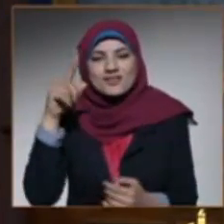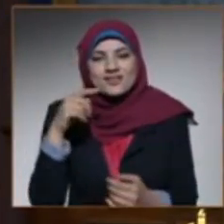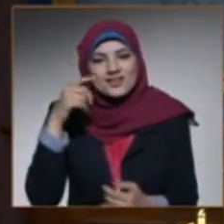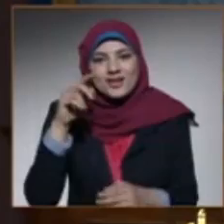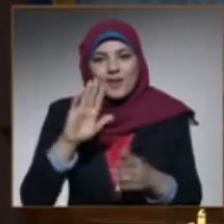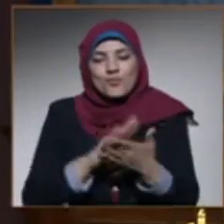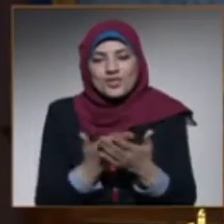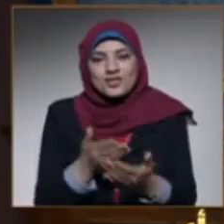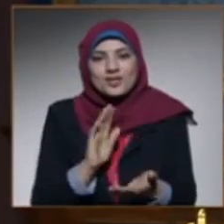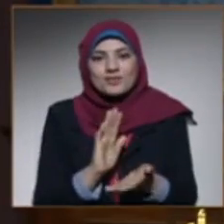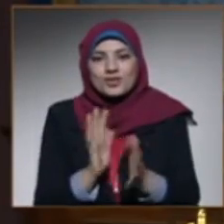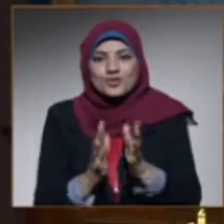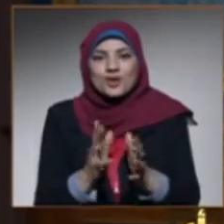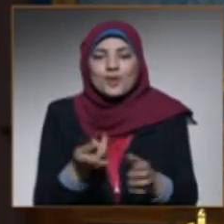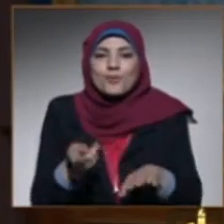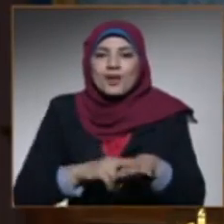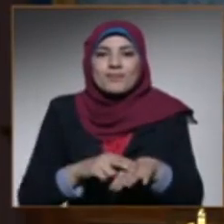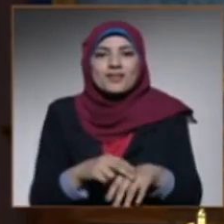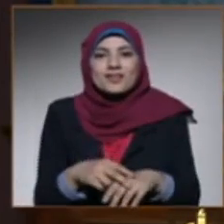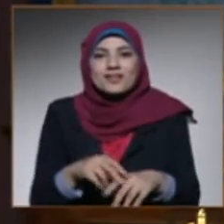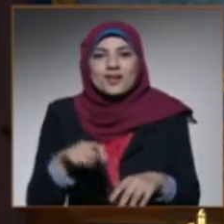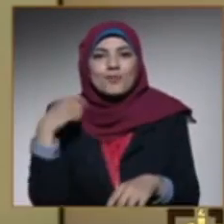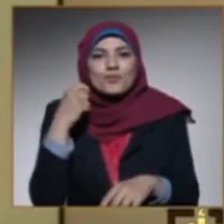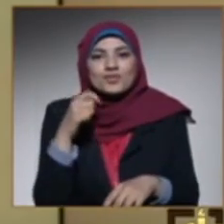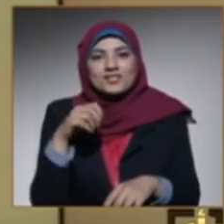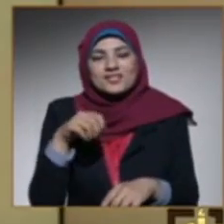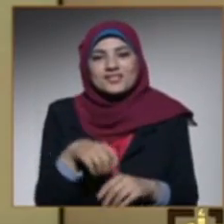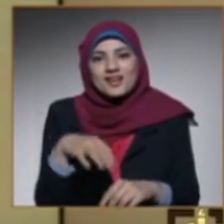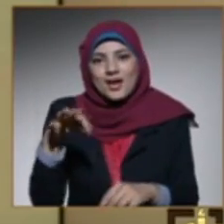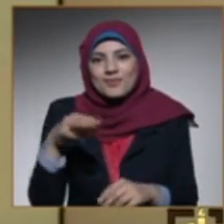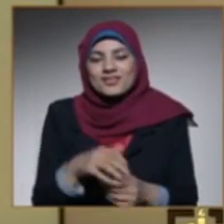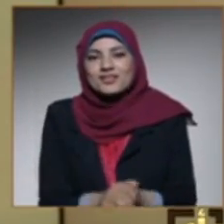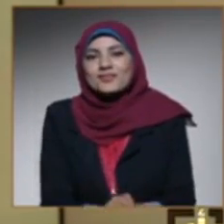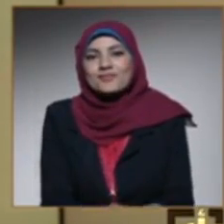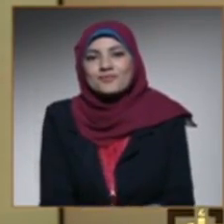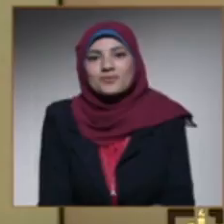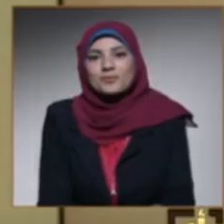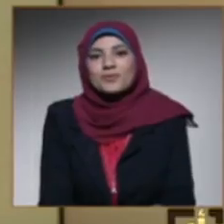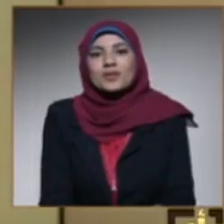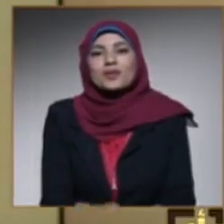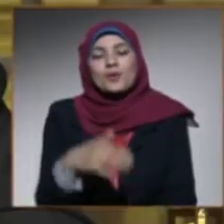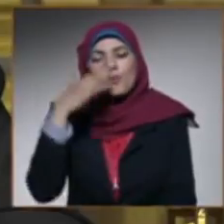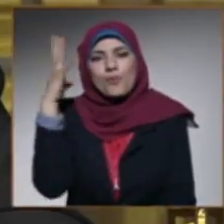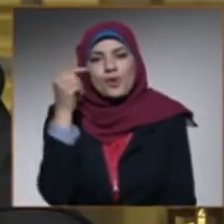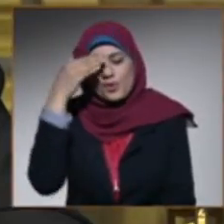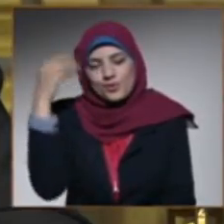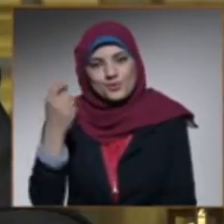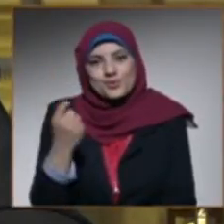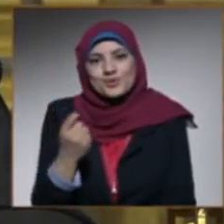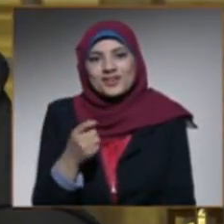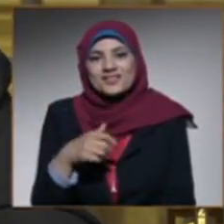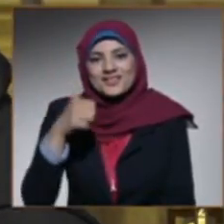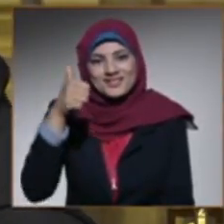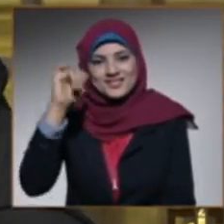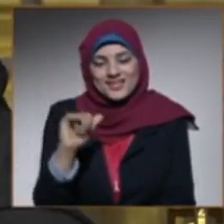لمركز ومبادره ايدي بتتكلم، ايضا كل الشكر لحضرتك باشمهندس محمد طارق، كل الشكر ليك برضو يا